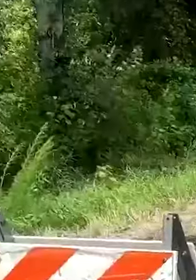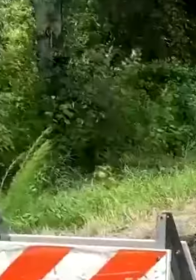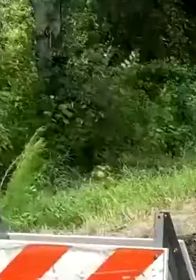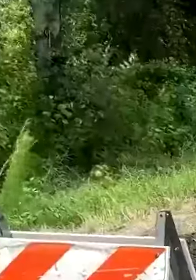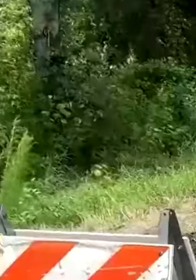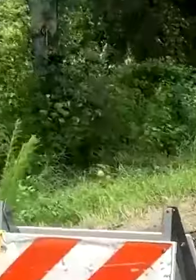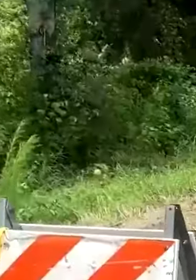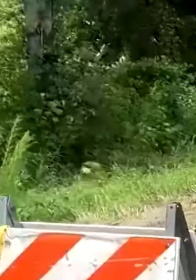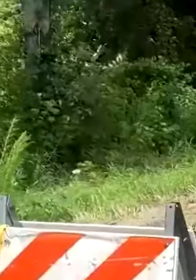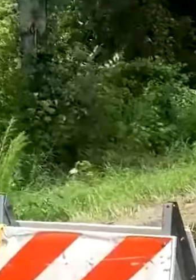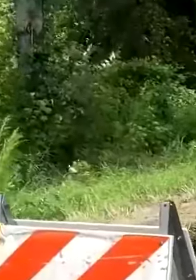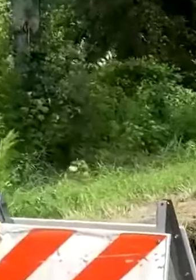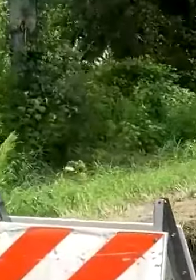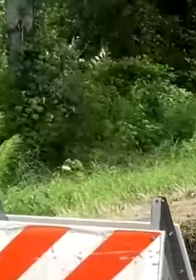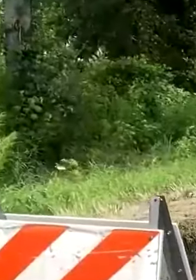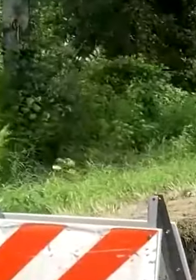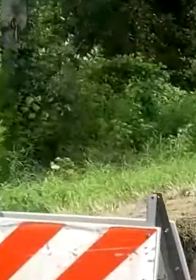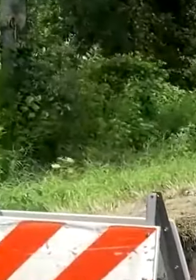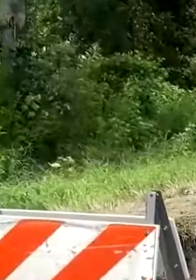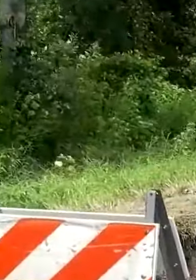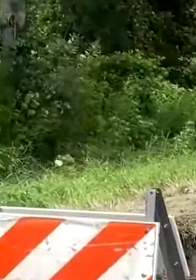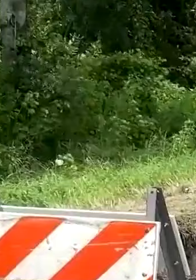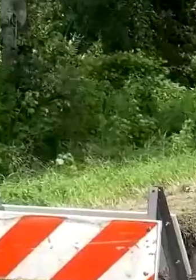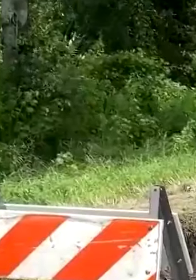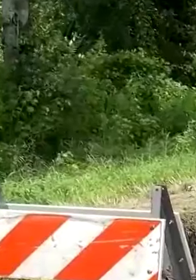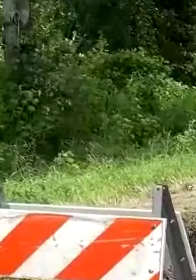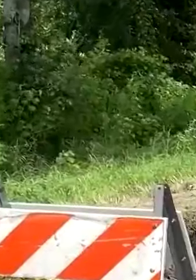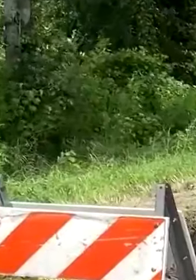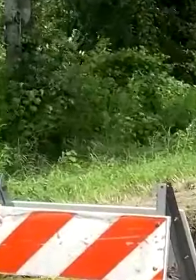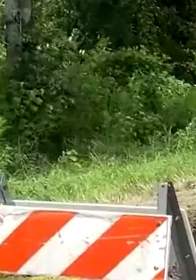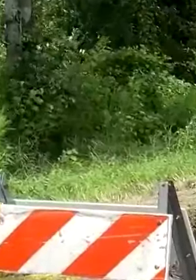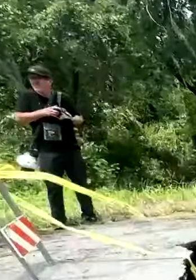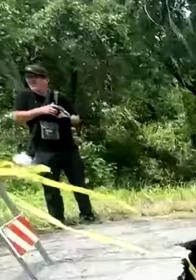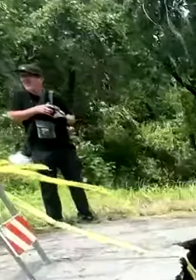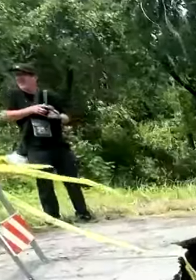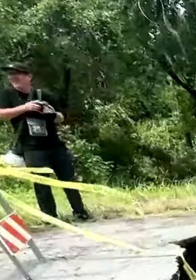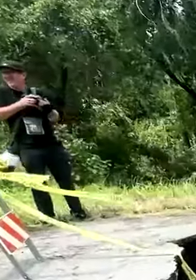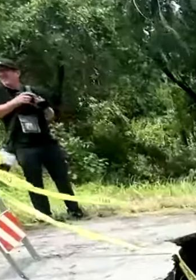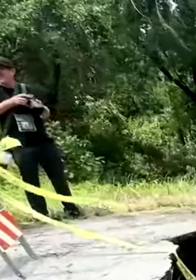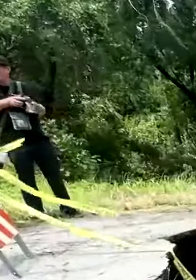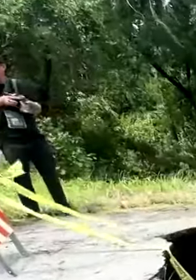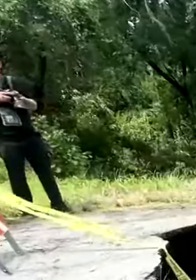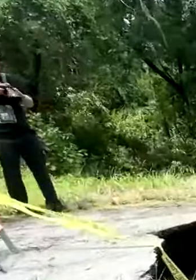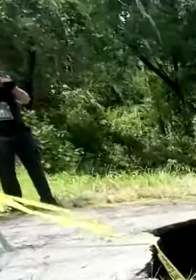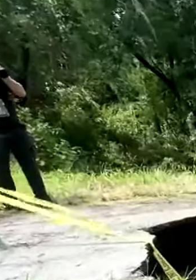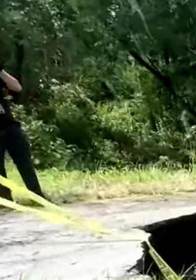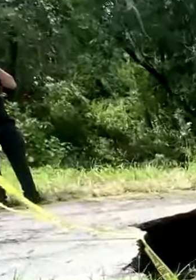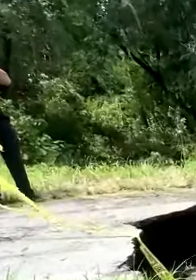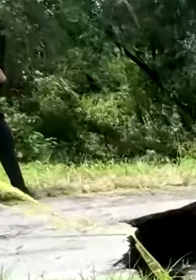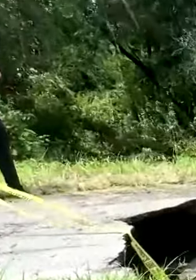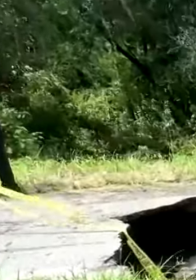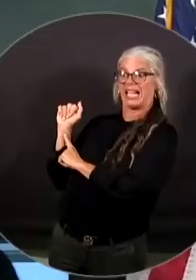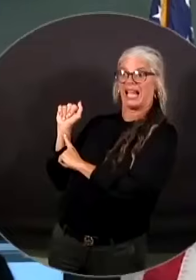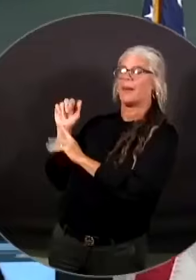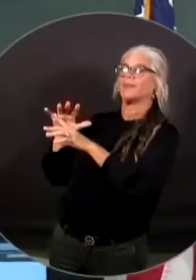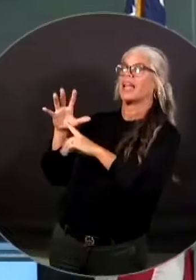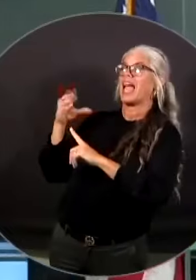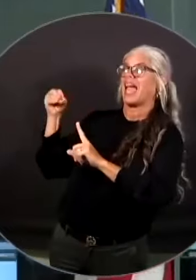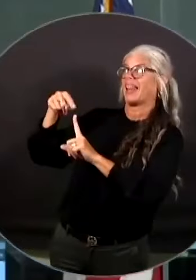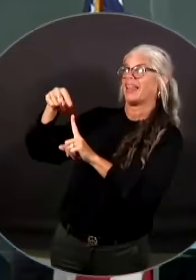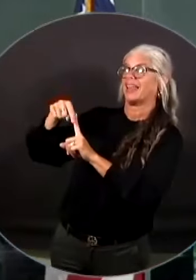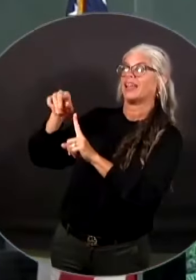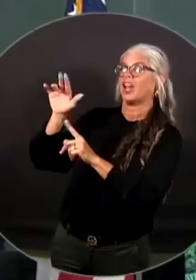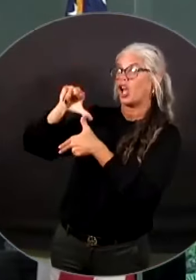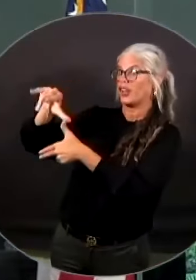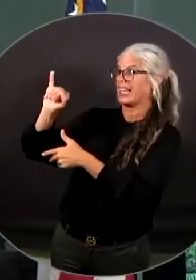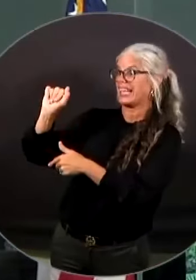gab Evakuierungen und mehr als 350.000 Haushalte waren zeitweise ohne Strom. Gouverneur DeSantis zeigte sich erleichtert, dass der Sturm nicht heftiger